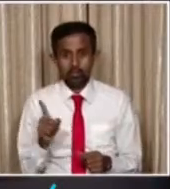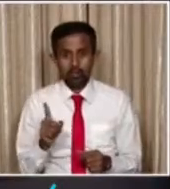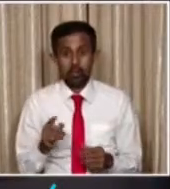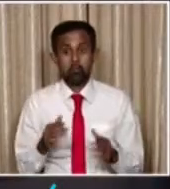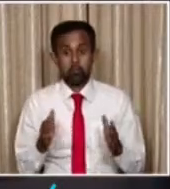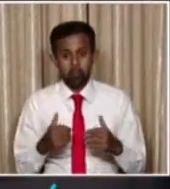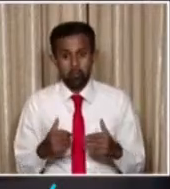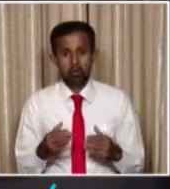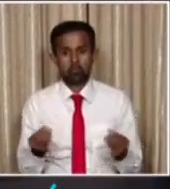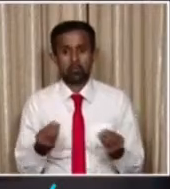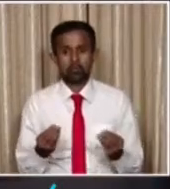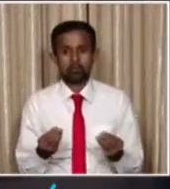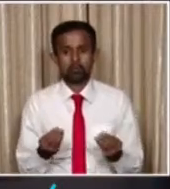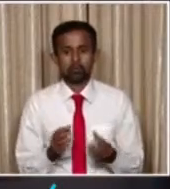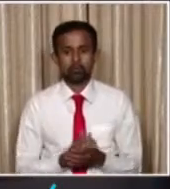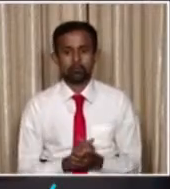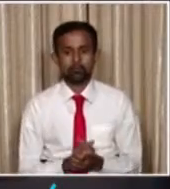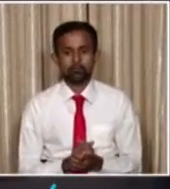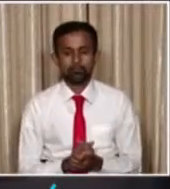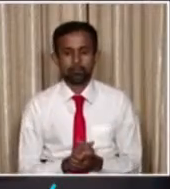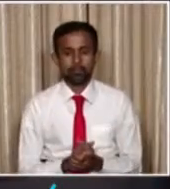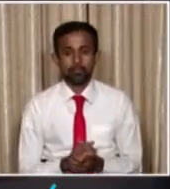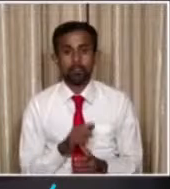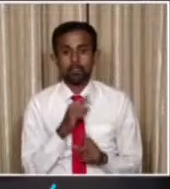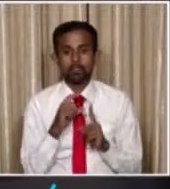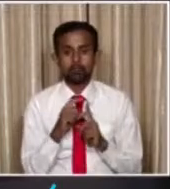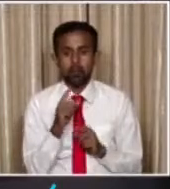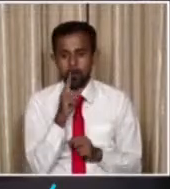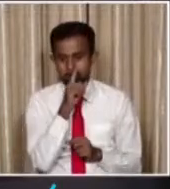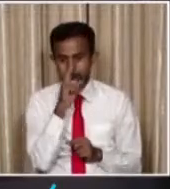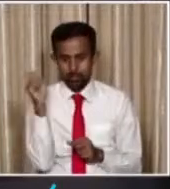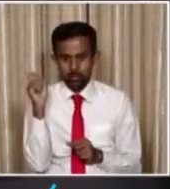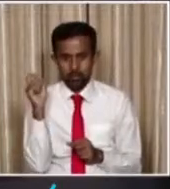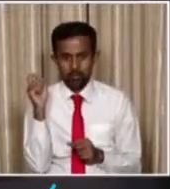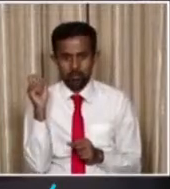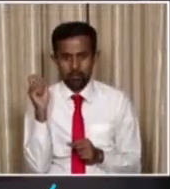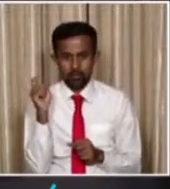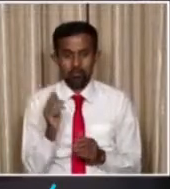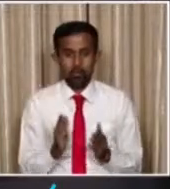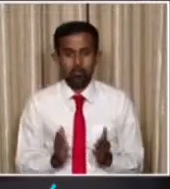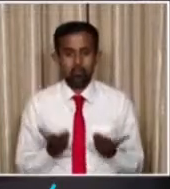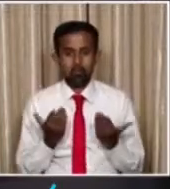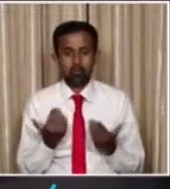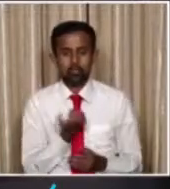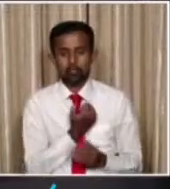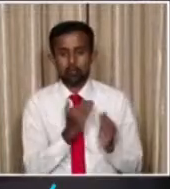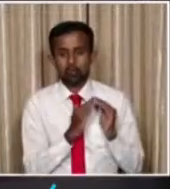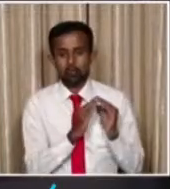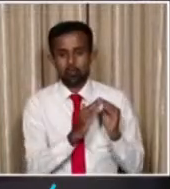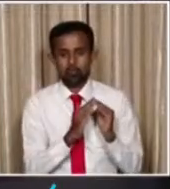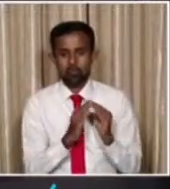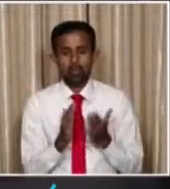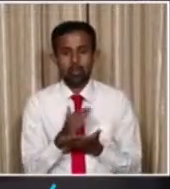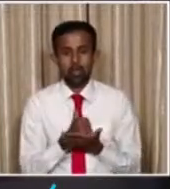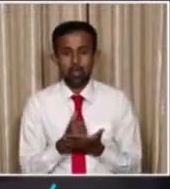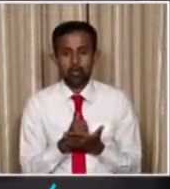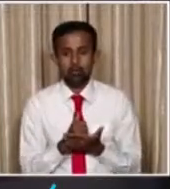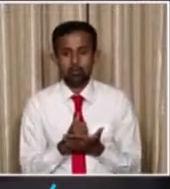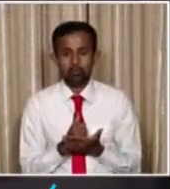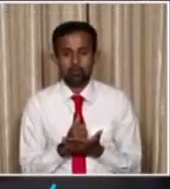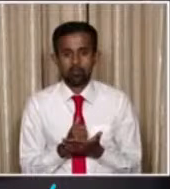ප්‍රමාණයක් හිගයක් එයි කියලා. ඒ වගේම දැන් දෙසැම්බර් මාස වෙනකොට ඔබතුමාලා පටන් ගන්නවා රෝහල් වල සම්පූර්ණ